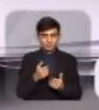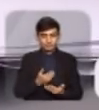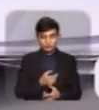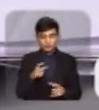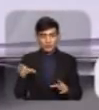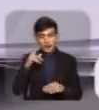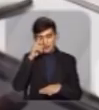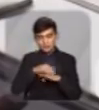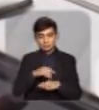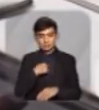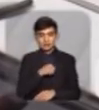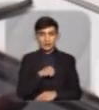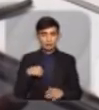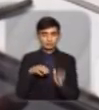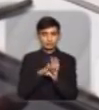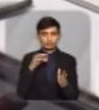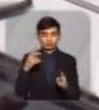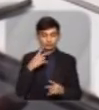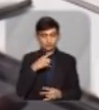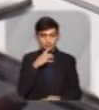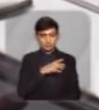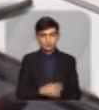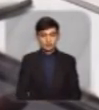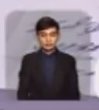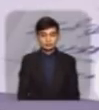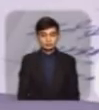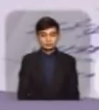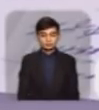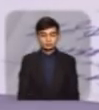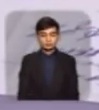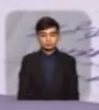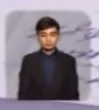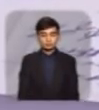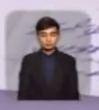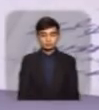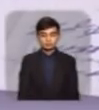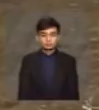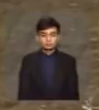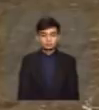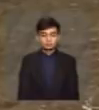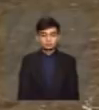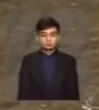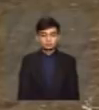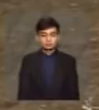должны выбирать сами. Бахром Абдуллаев, Виталий Заинтинов, Информбюро, Туркестанская область.